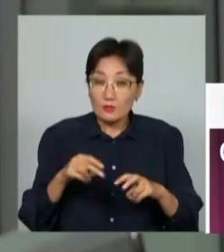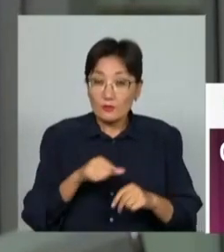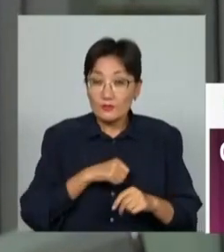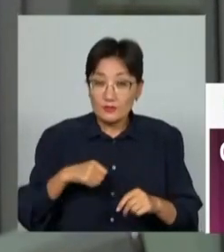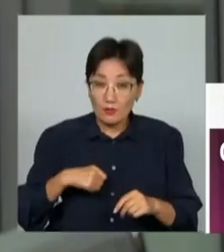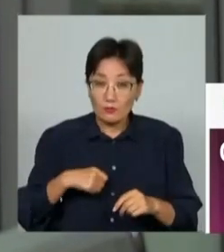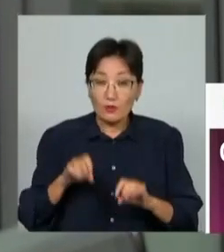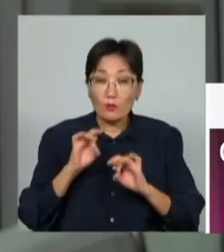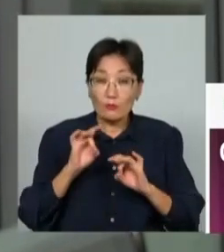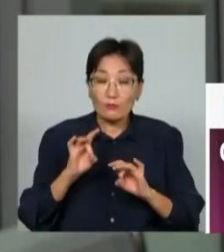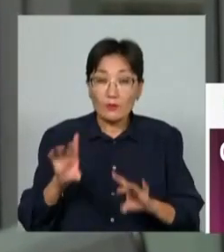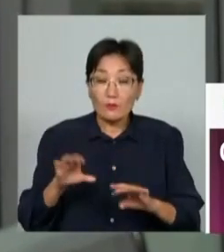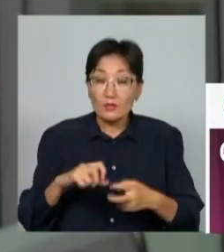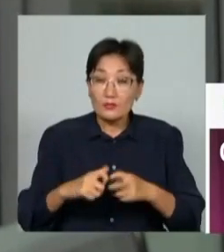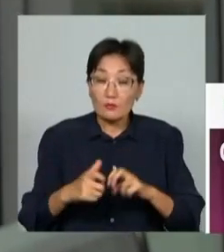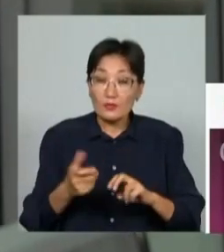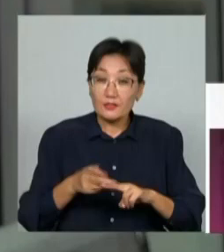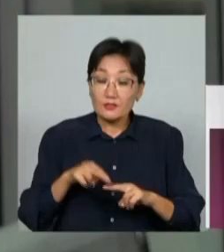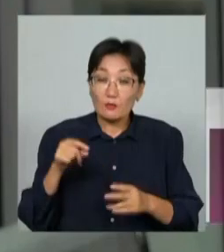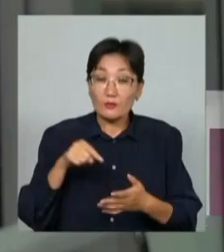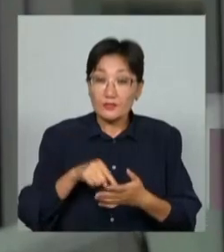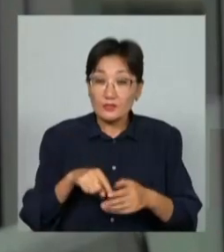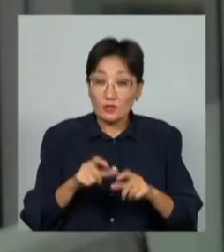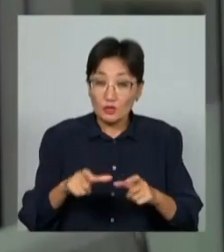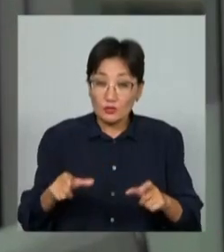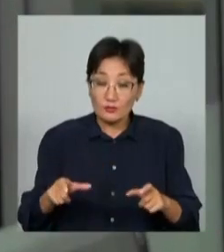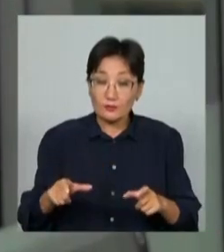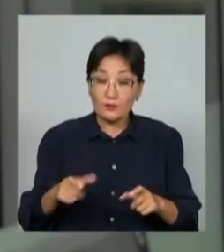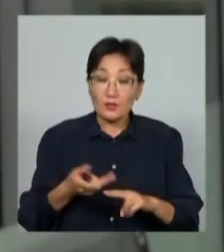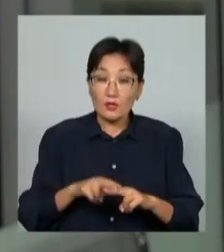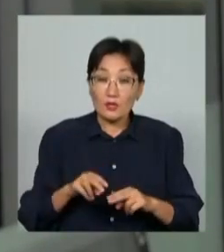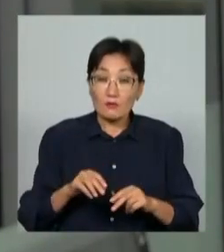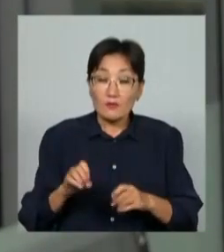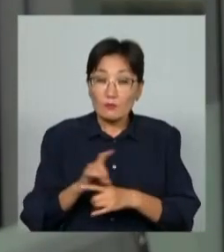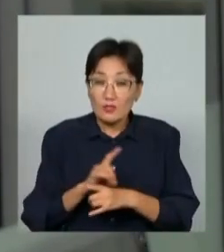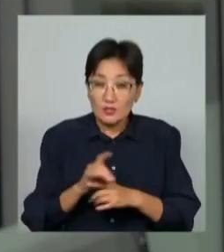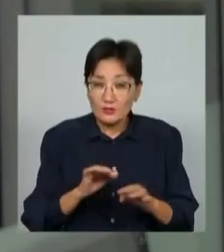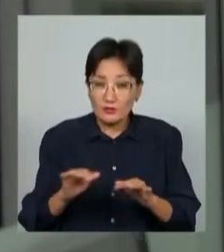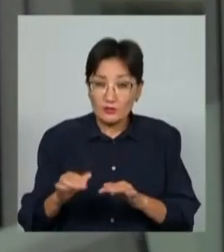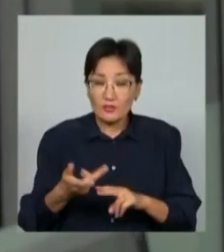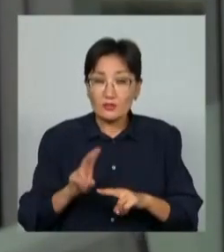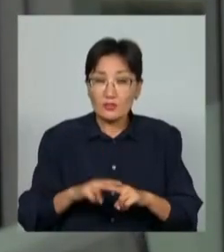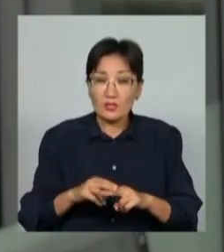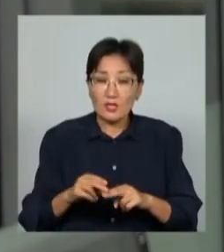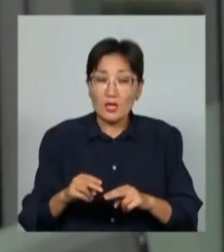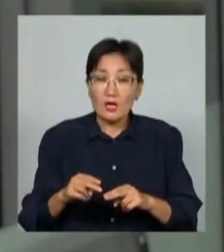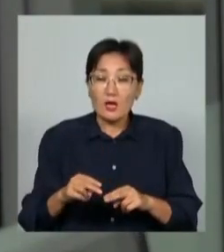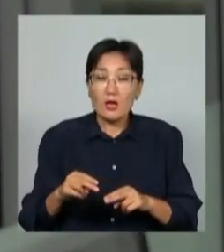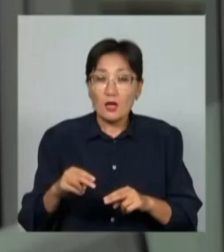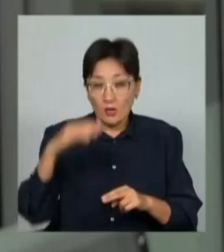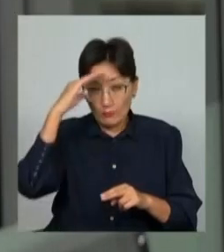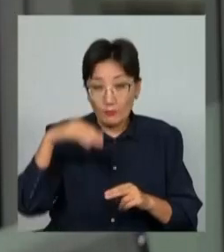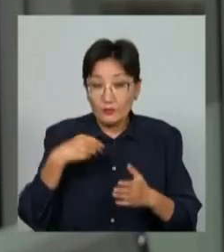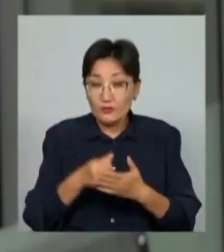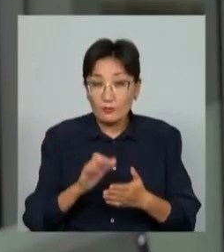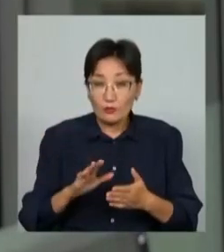самые популярные проблемы, с которыми сталкиваются алматинцы, это мошенничество, это алименты,